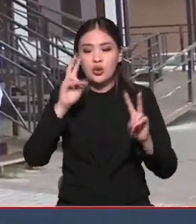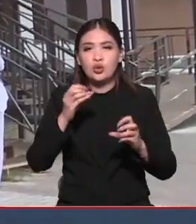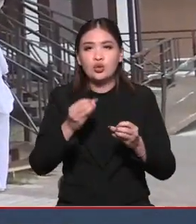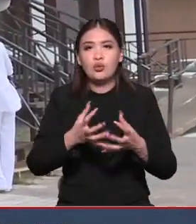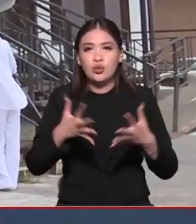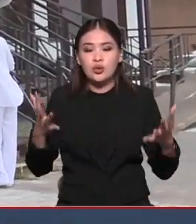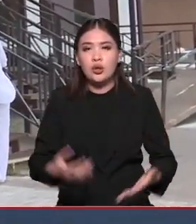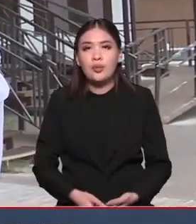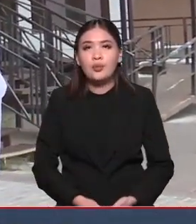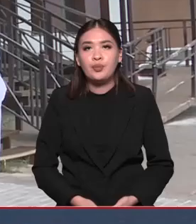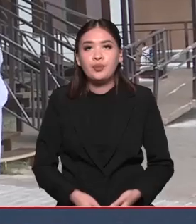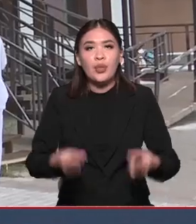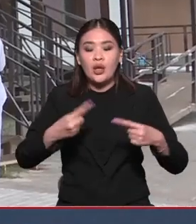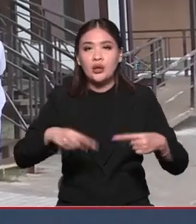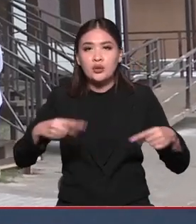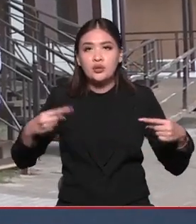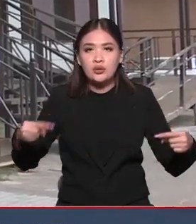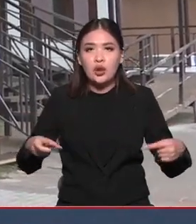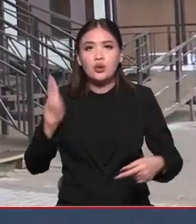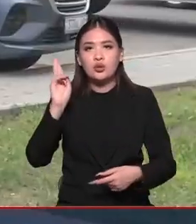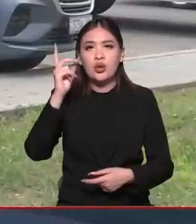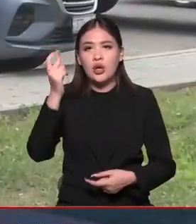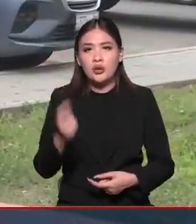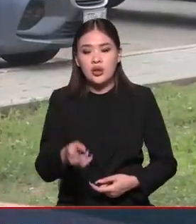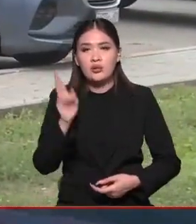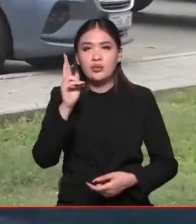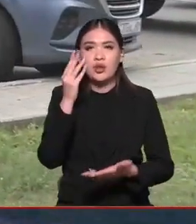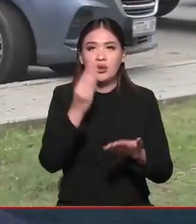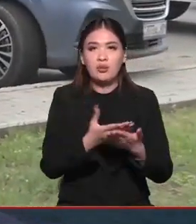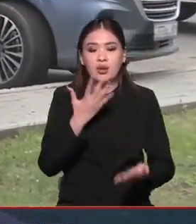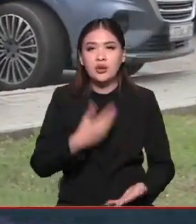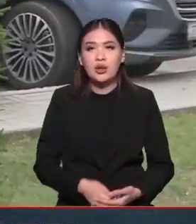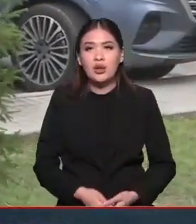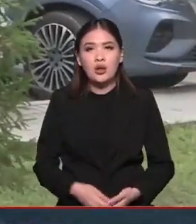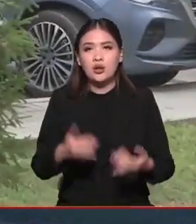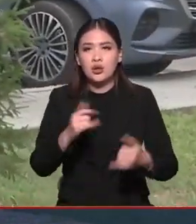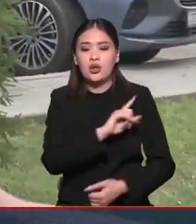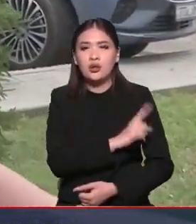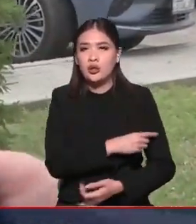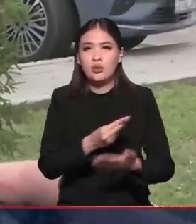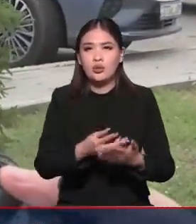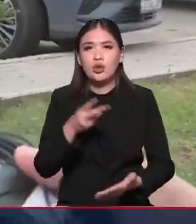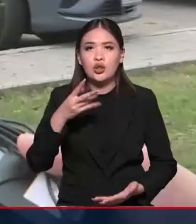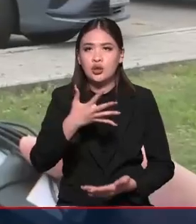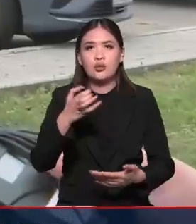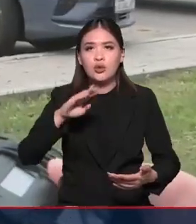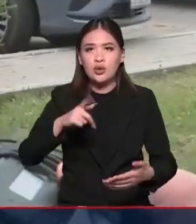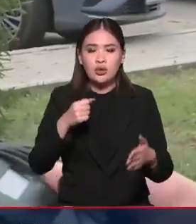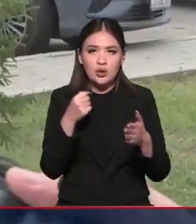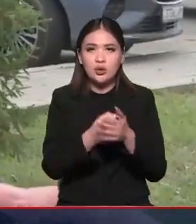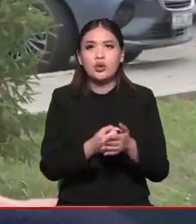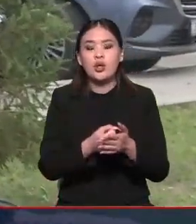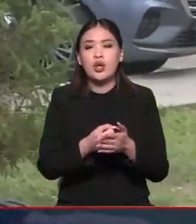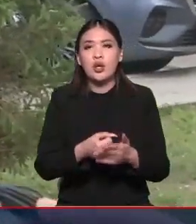разный баға. Біреуінде арзан, біреуінде қымбат. Бір дәрі-дәрмек жақсы қымбаттап кетті, 2,5 мыңға дейін қымбаттап кетіпті.